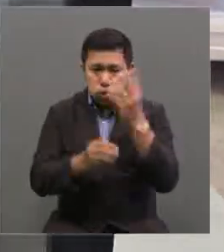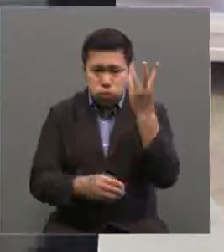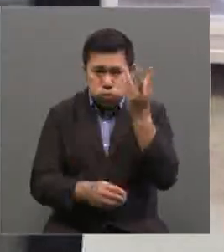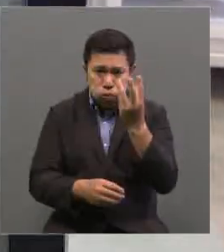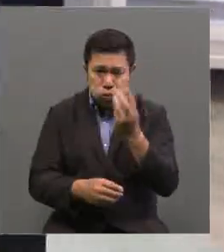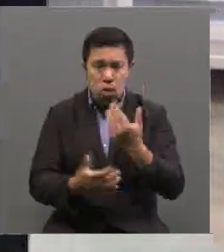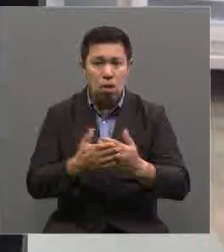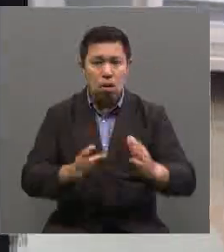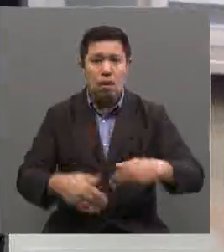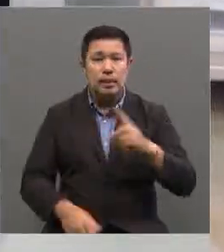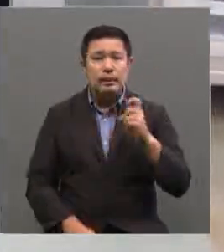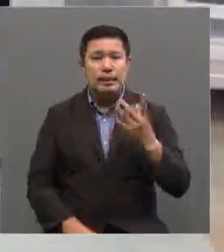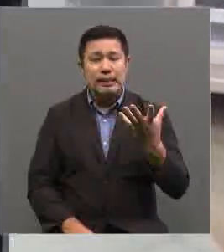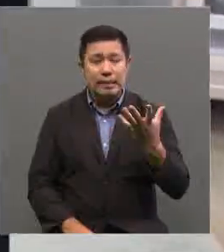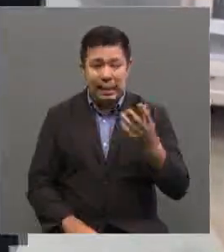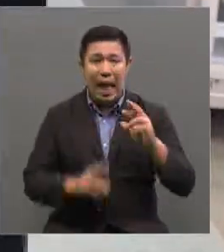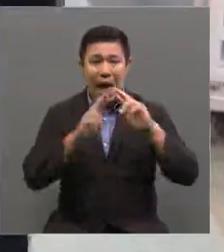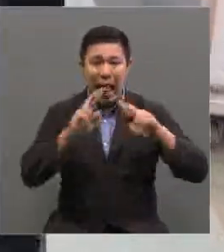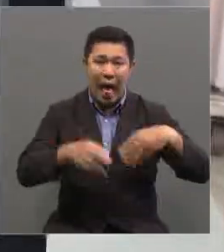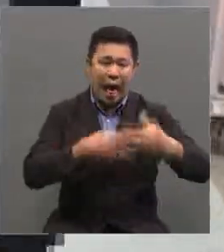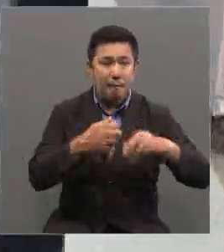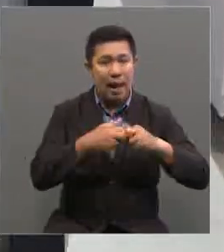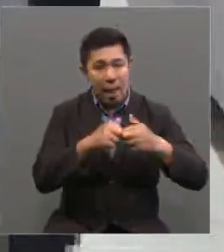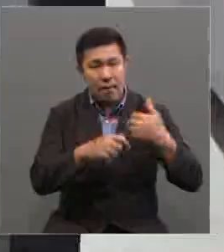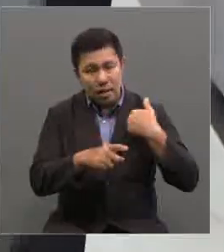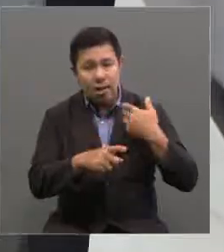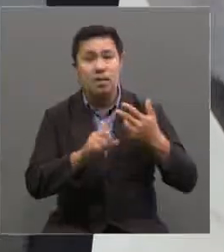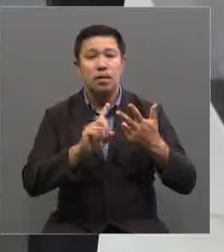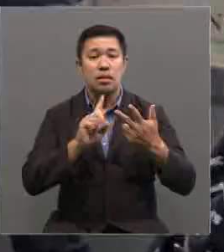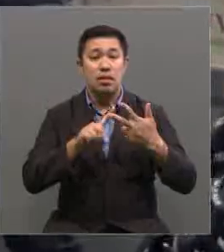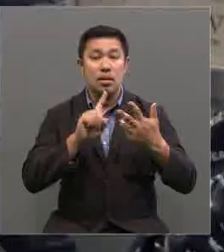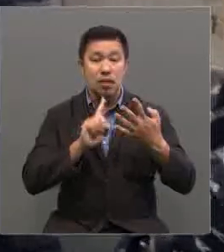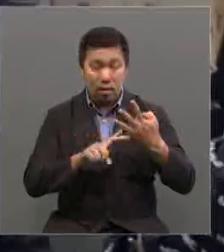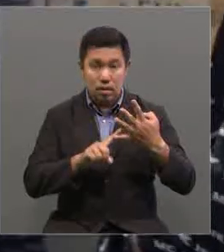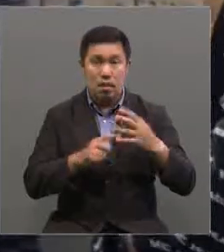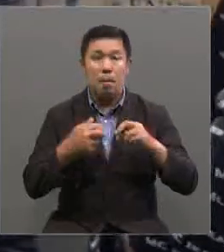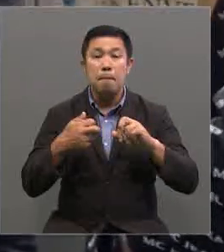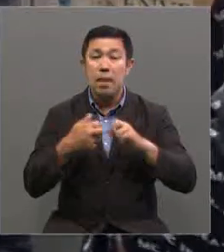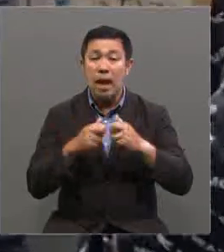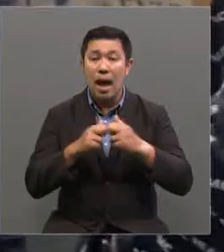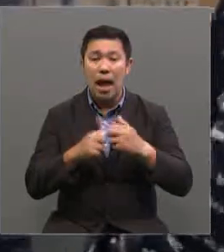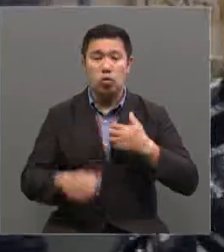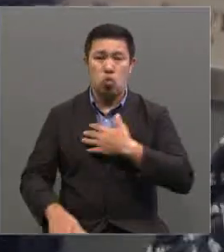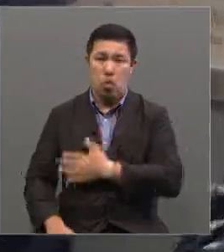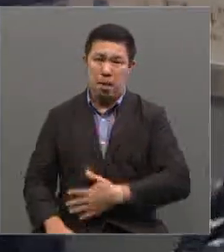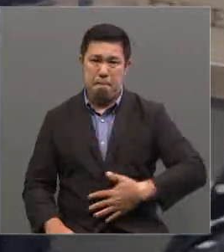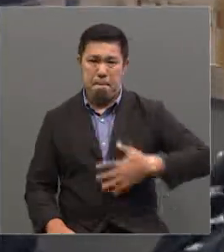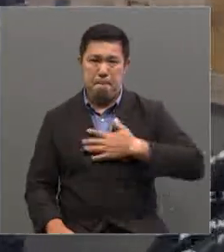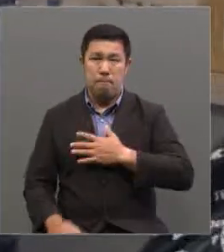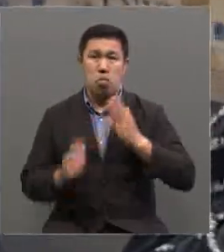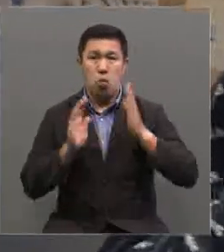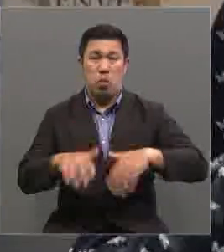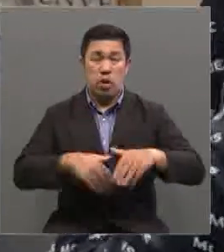ก็สูญเสียมันก็กระทบมาถึงร้านโชห่วยที่ขายด้วยนะครับและที่สำคัญที่สุดก็คือส่งผลเสียต่อสุขภาพของประชาชน